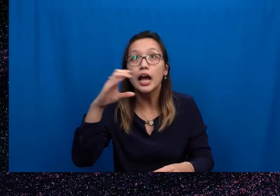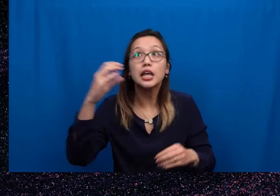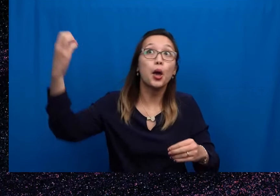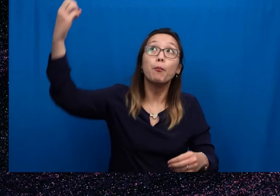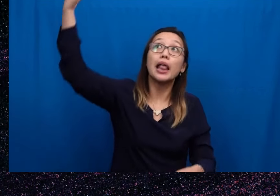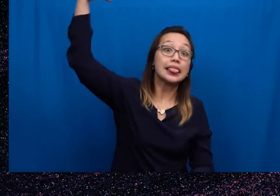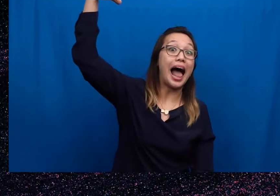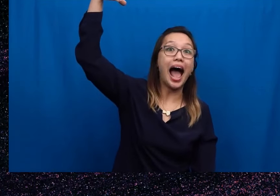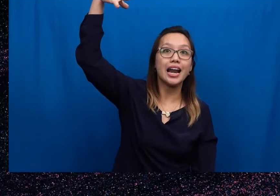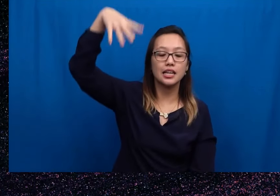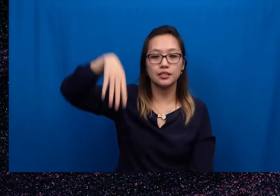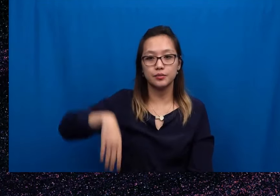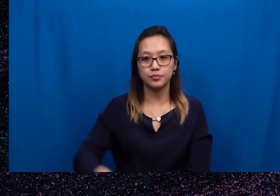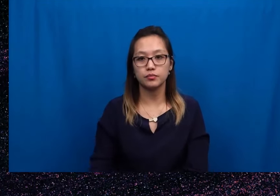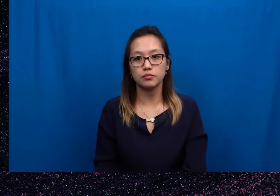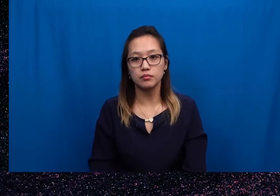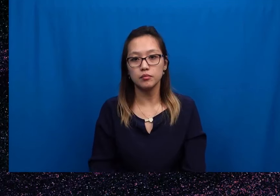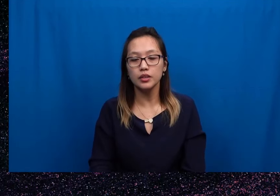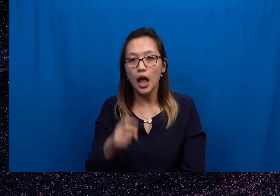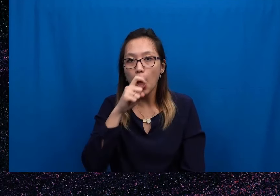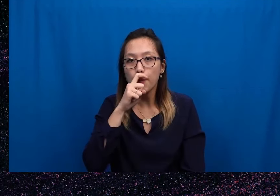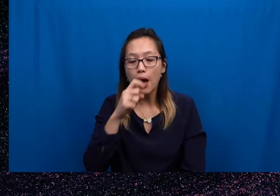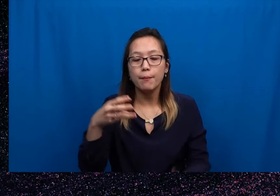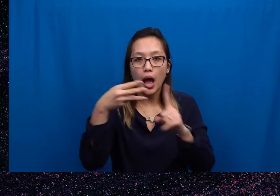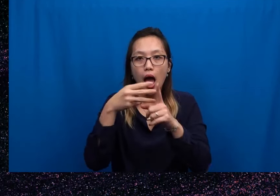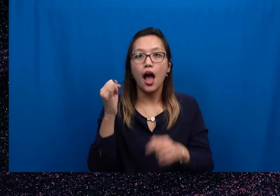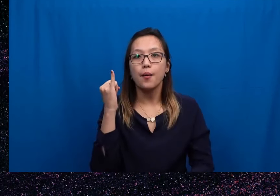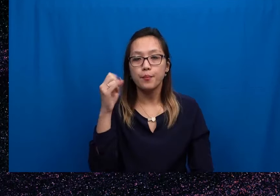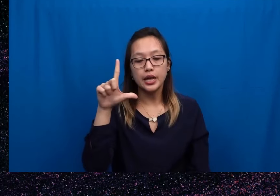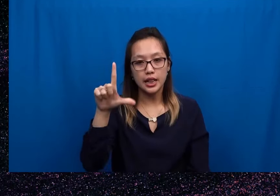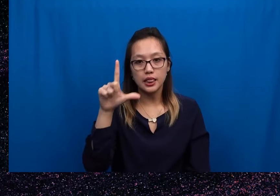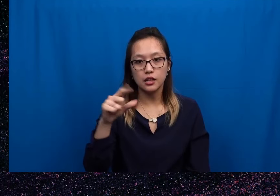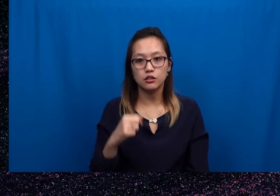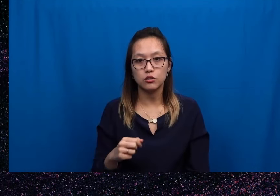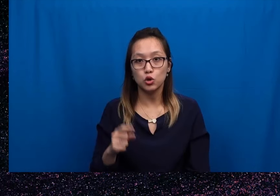hidup. Ayah Bill, yaitu George, itu